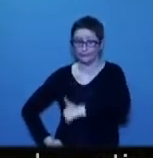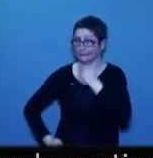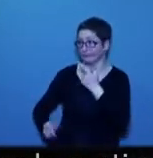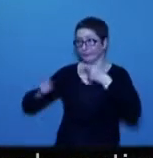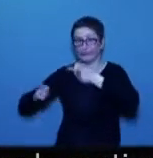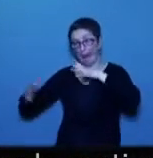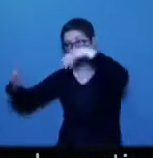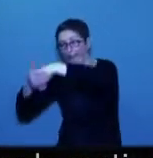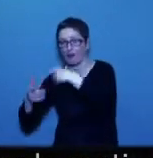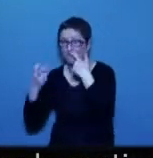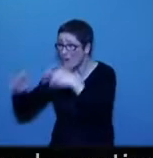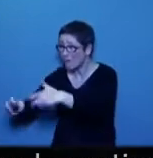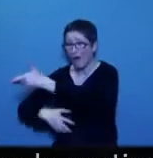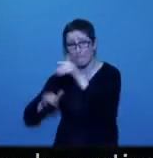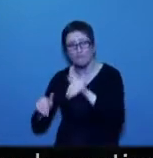lieu.